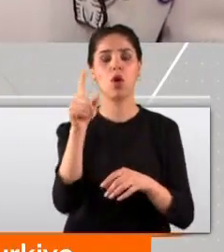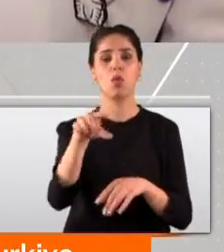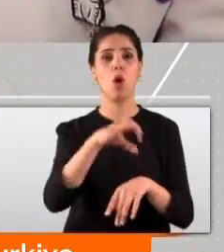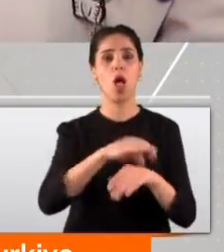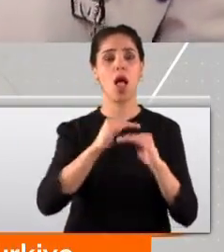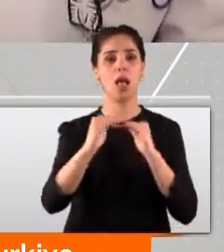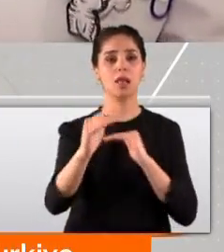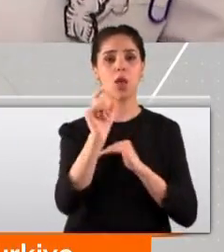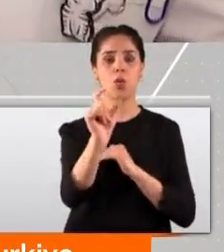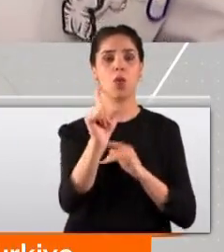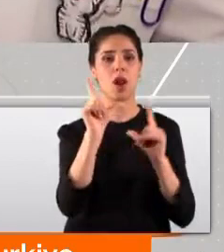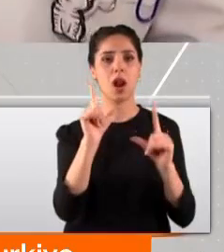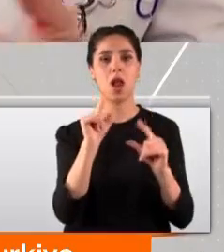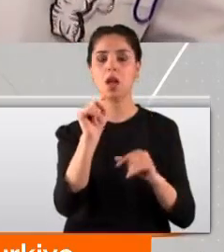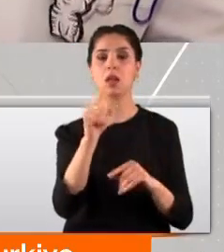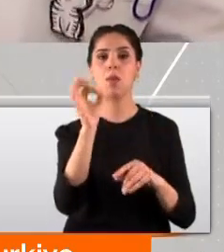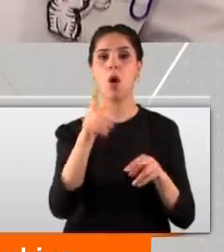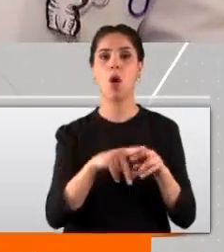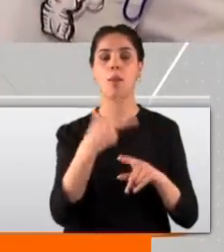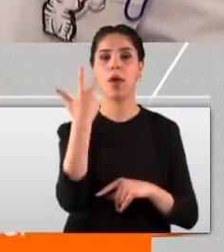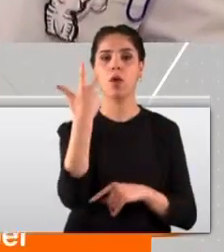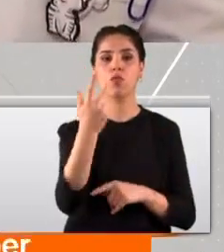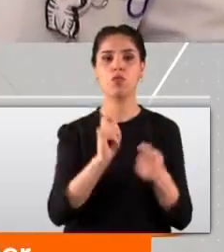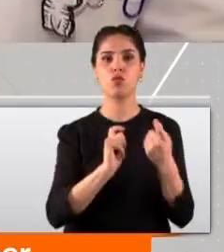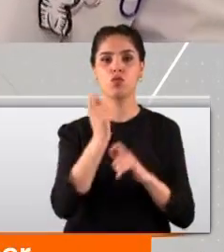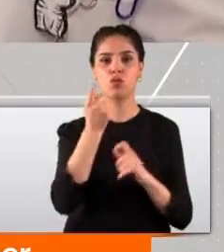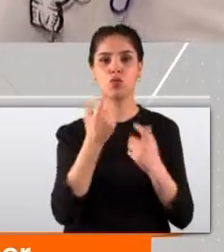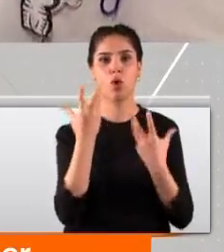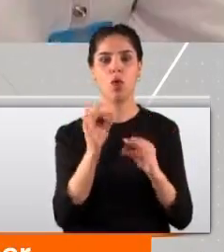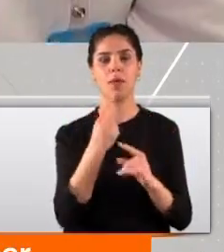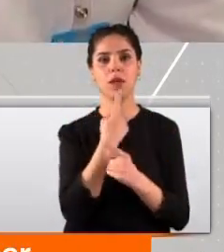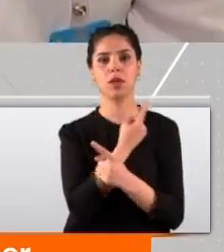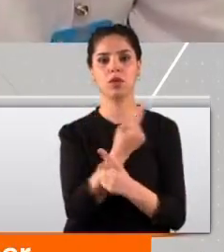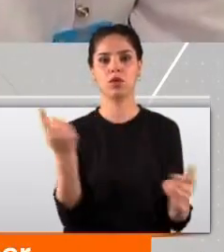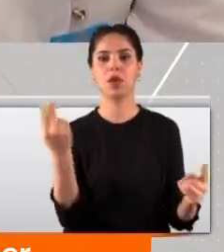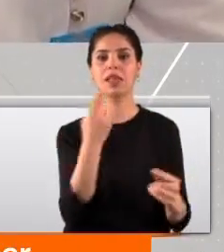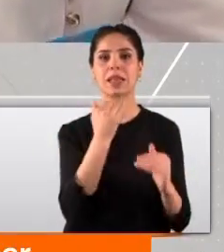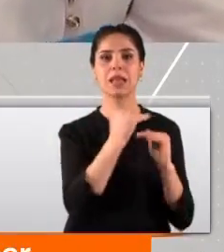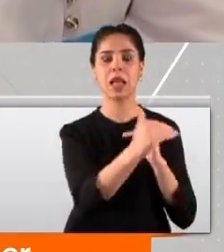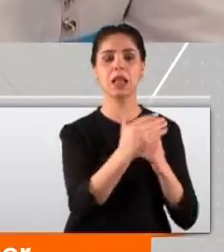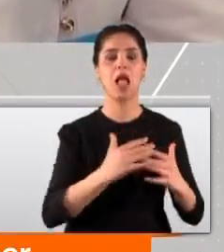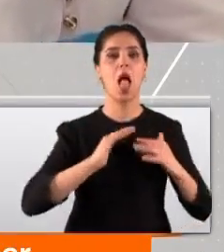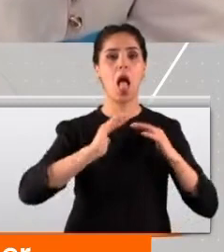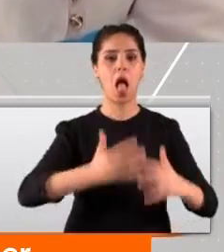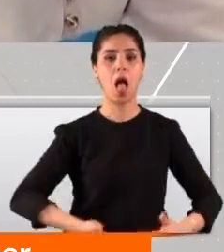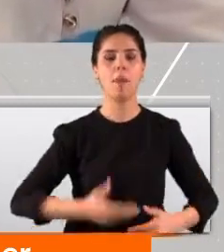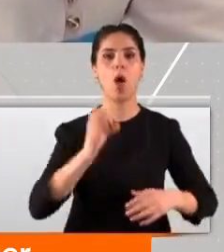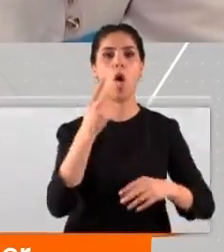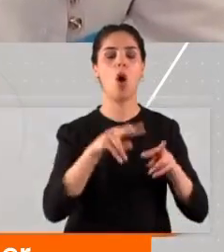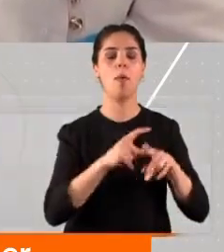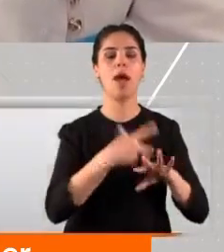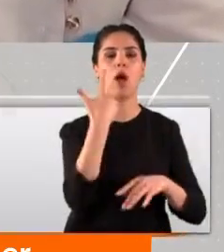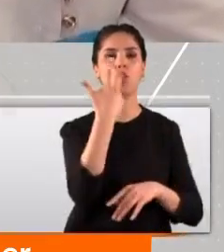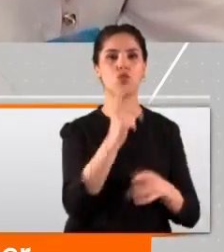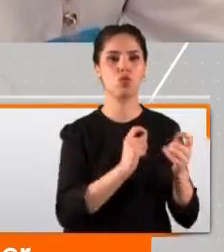uyarmamız gerekiyor. Bu nedenle omega 3 kullanabileceklerini de belirtiyoruz. Kadınlara gebeyken omega 3 kullanımını öneriyoruz.